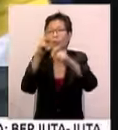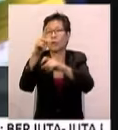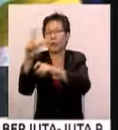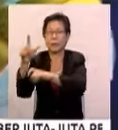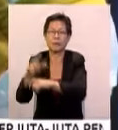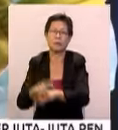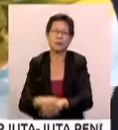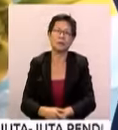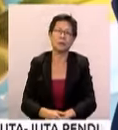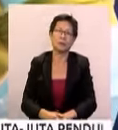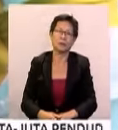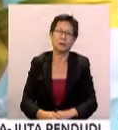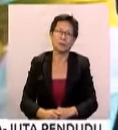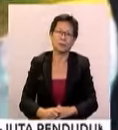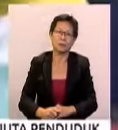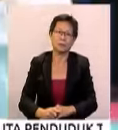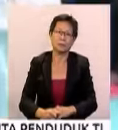Kadir.